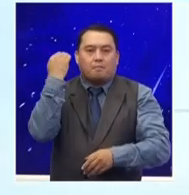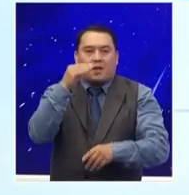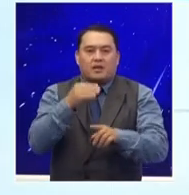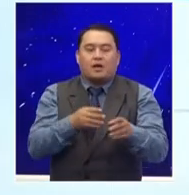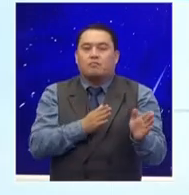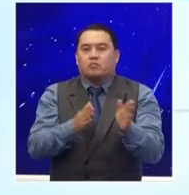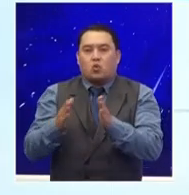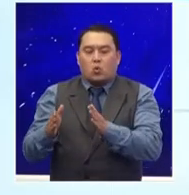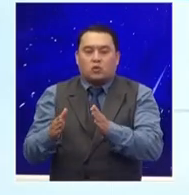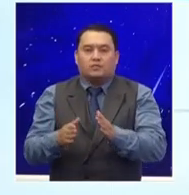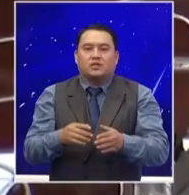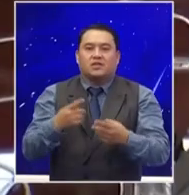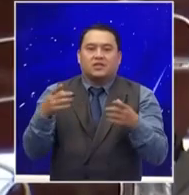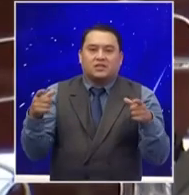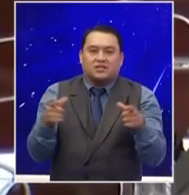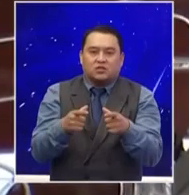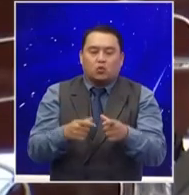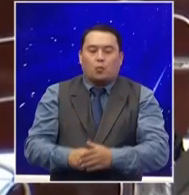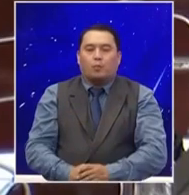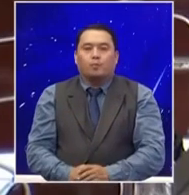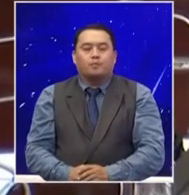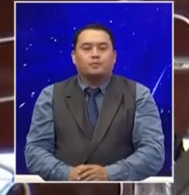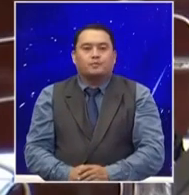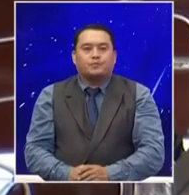в борьбе с коронакризисом.